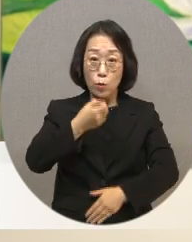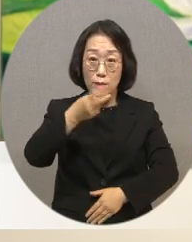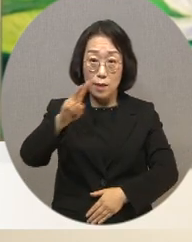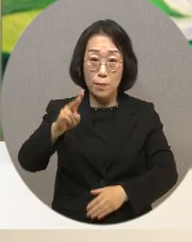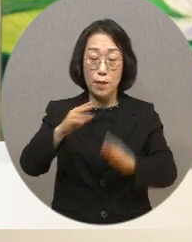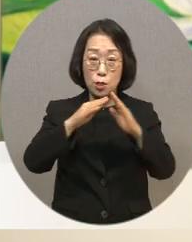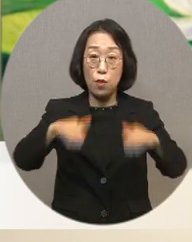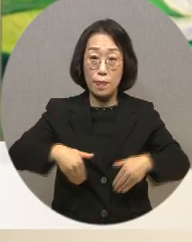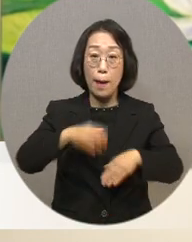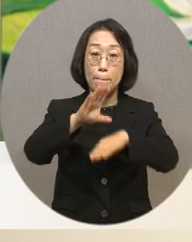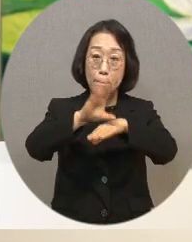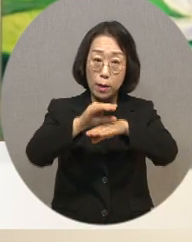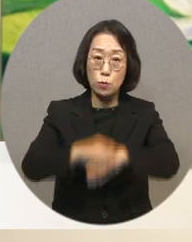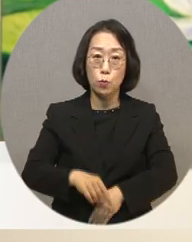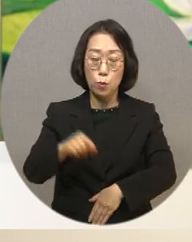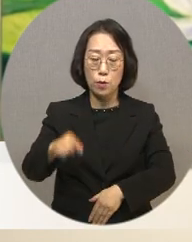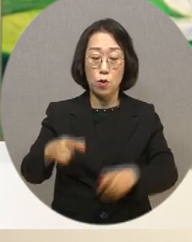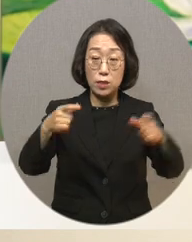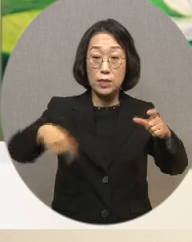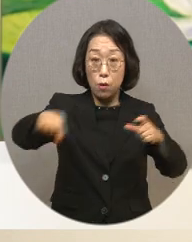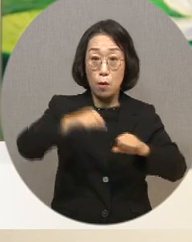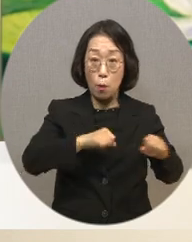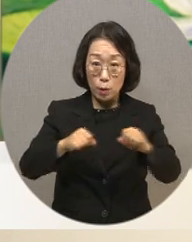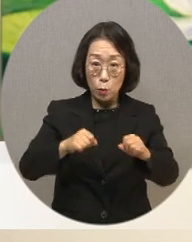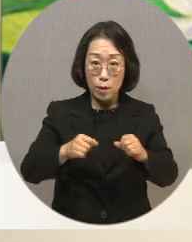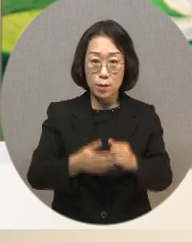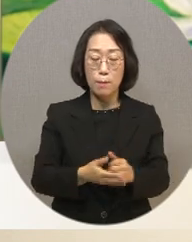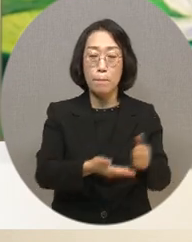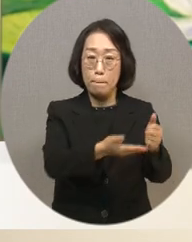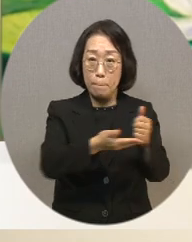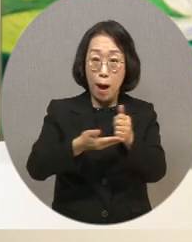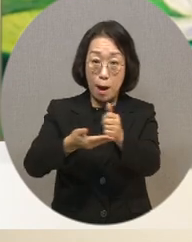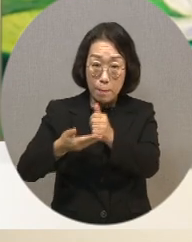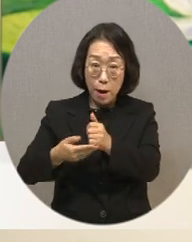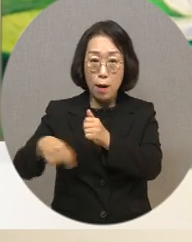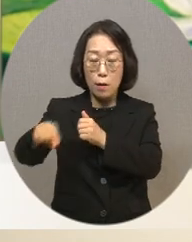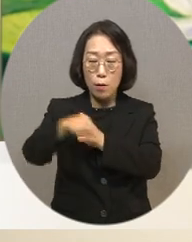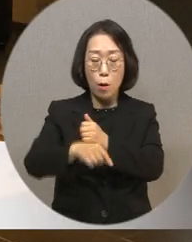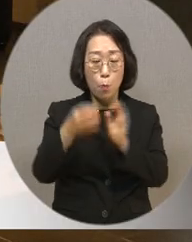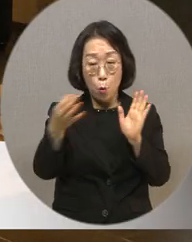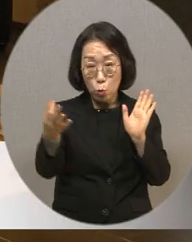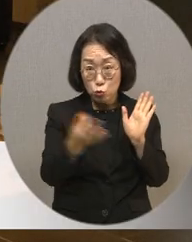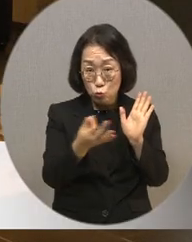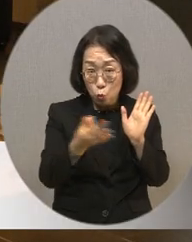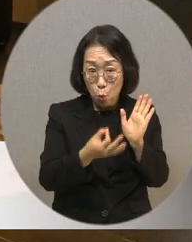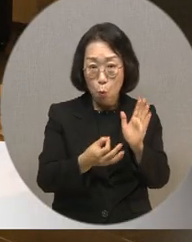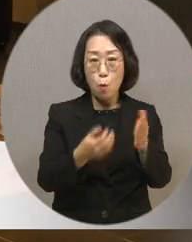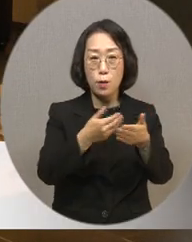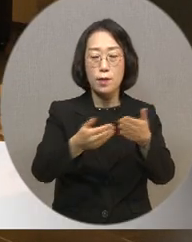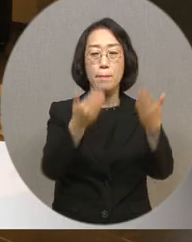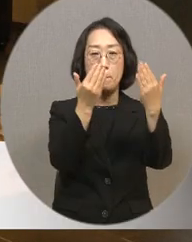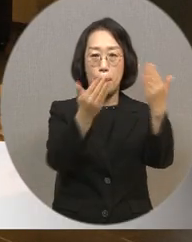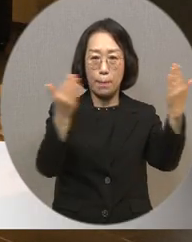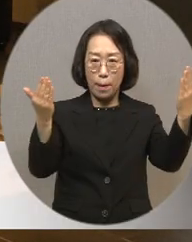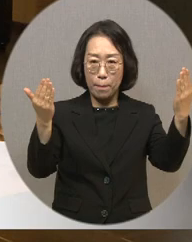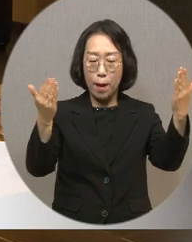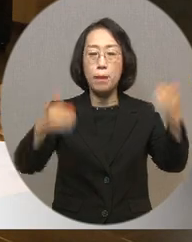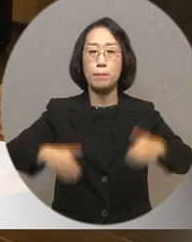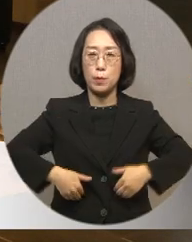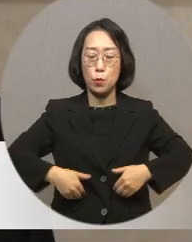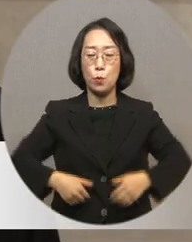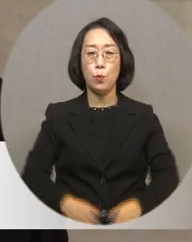전남방송에서 지역 작가들을 조명을 해주고 그에 따른 작품을 조명을 해줘야